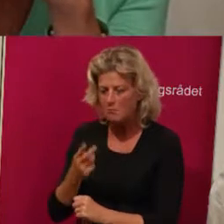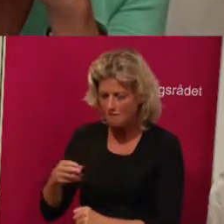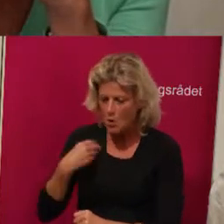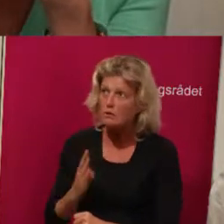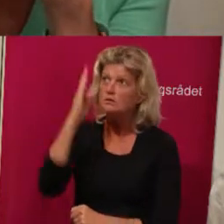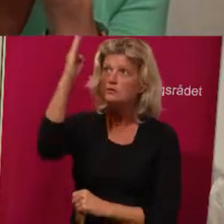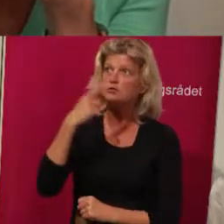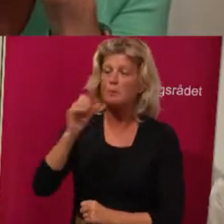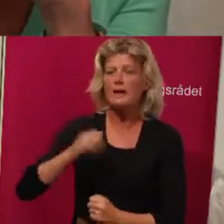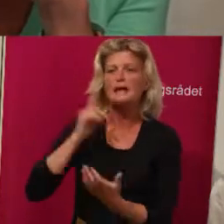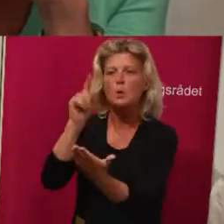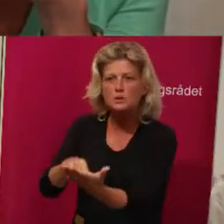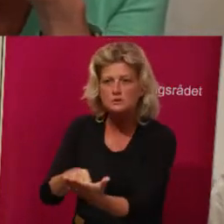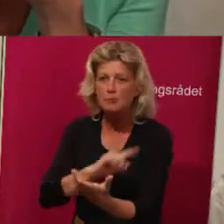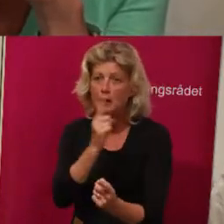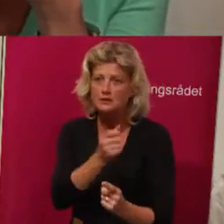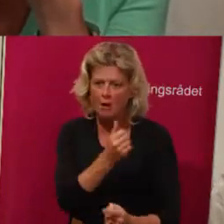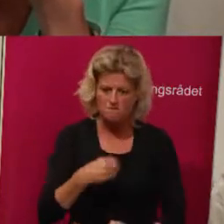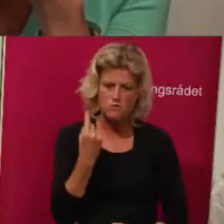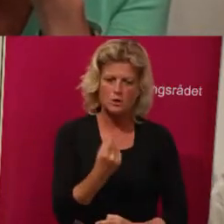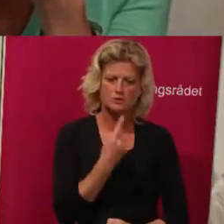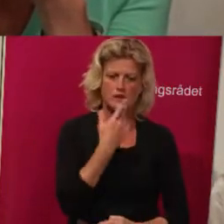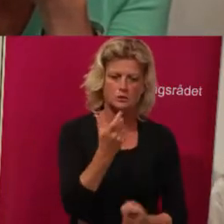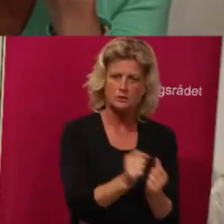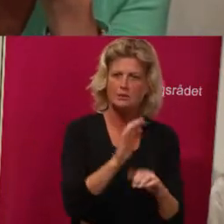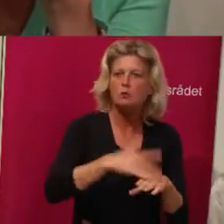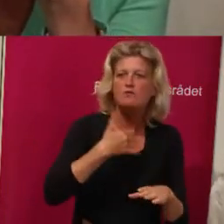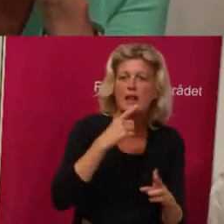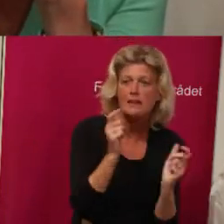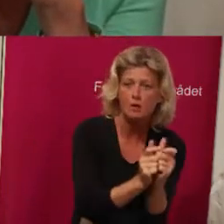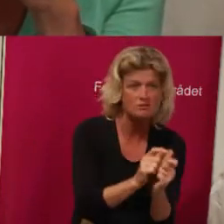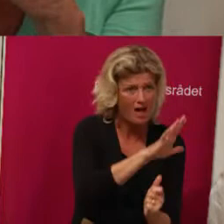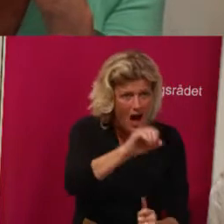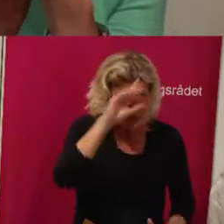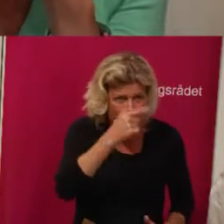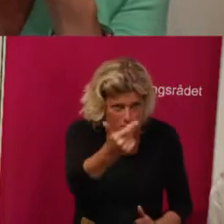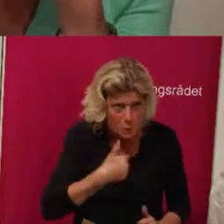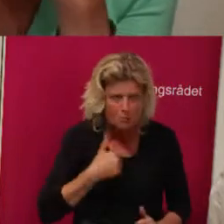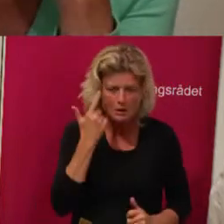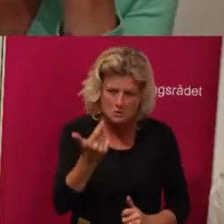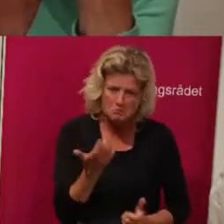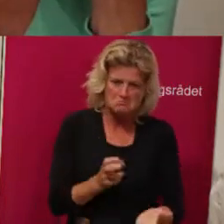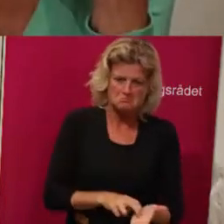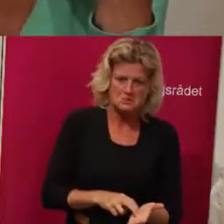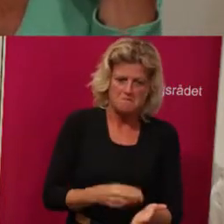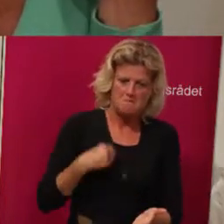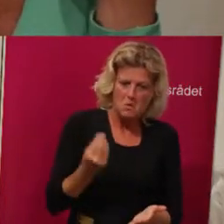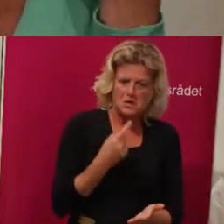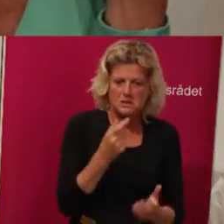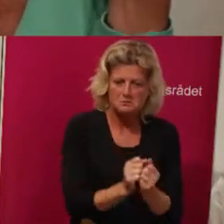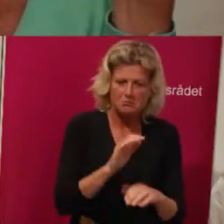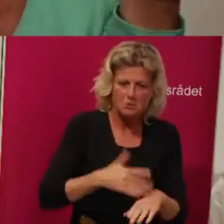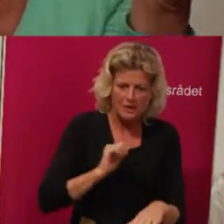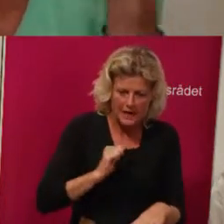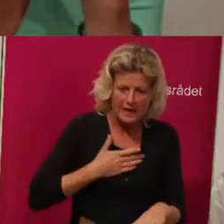handen eller att man vågar säga någonting på ett föräldramöte. Det kan vi tycka som sitter här, det är väl självklart, det vågar man väl. Men så är det ju inte.